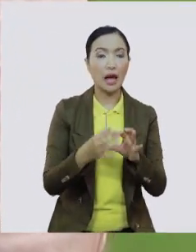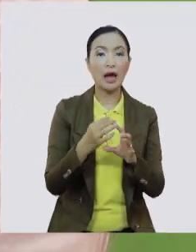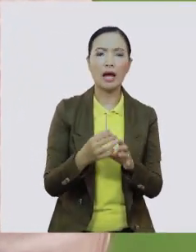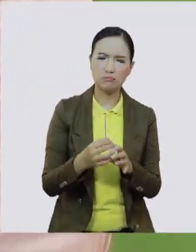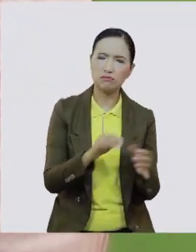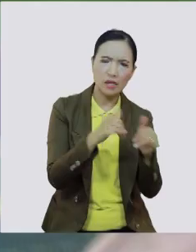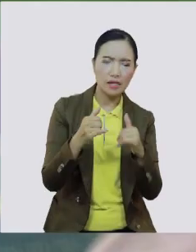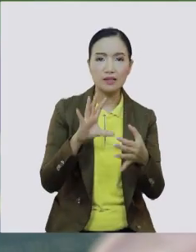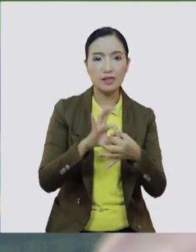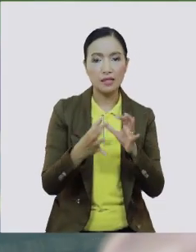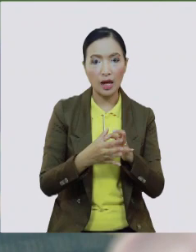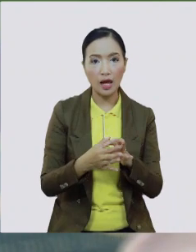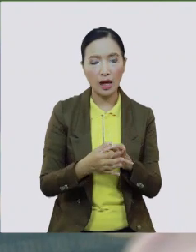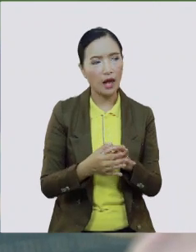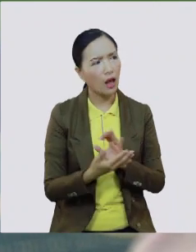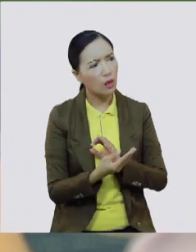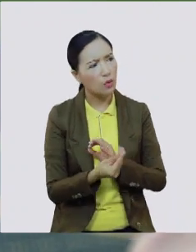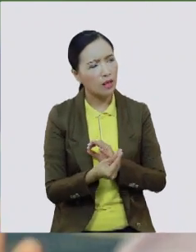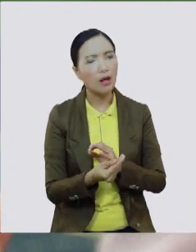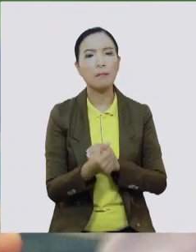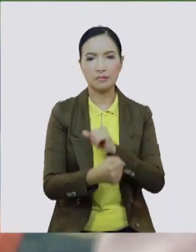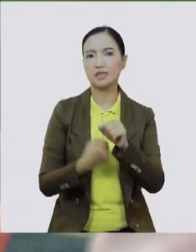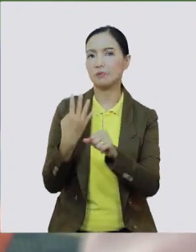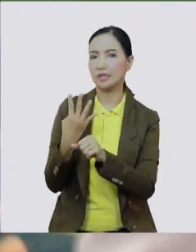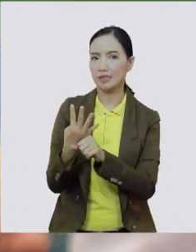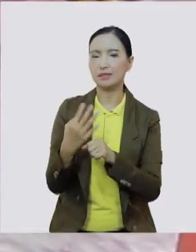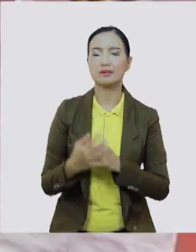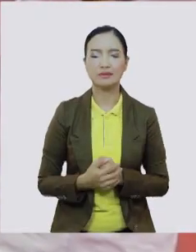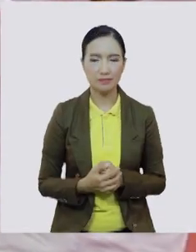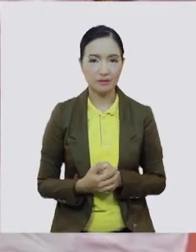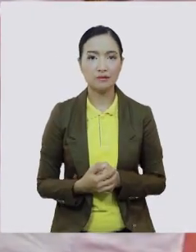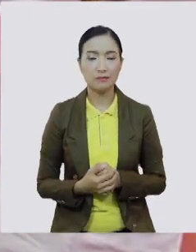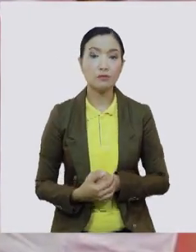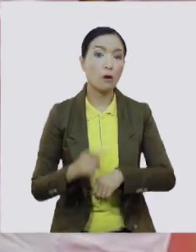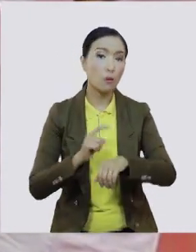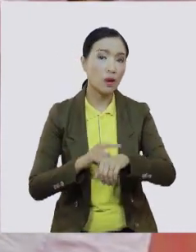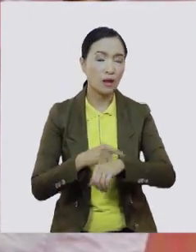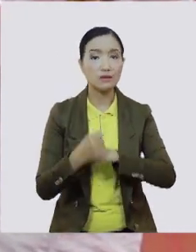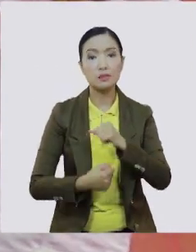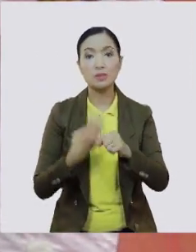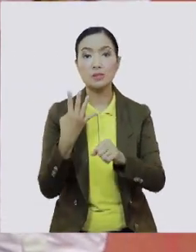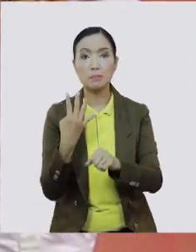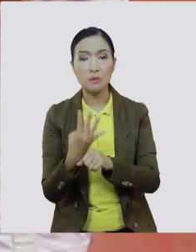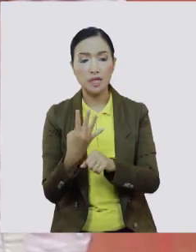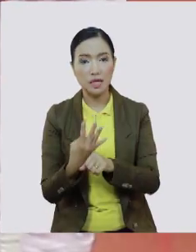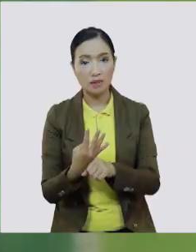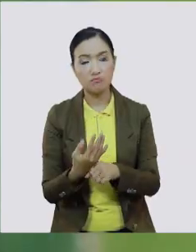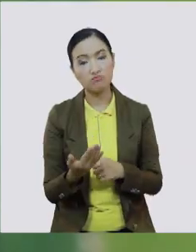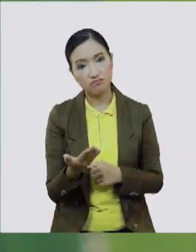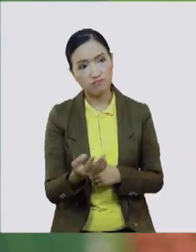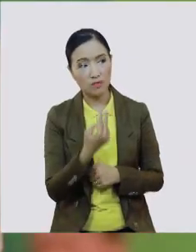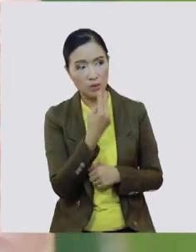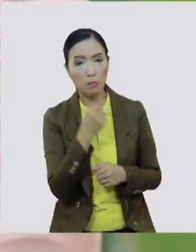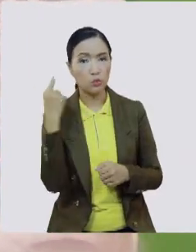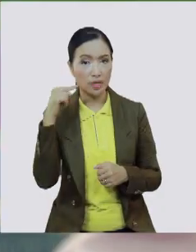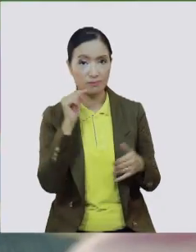ที่โค้ชเห็นอยู ่เก็บตัวก็ประมาณ4ปีครับ 4ป ีใช ่พูดถึงระยะเวลา4ปีเนี่ยมันพิสูจน์อะไรกับผู้ห